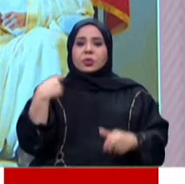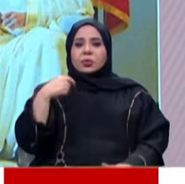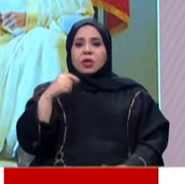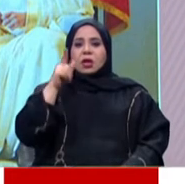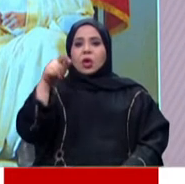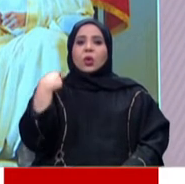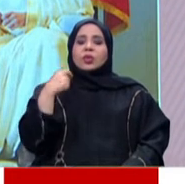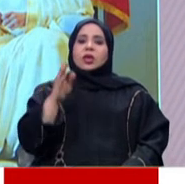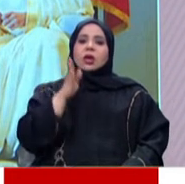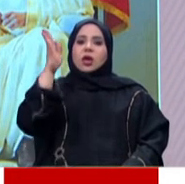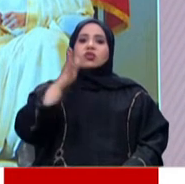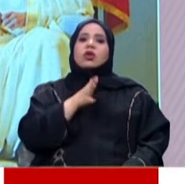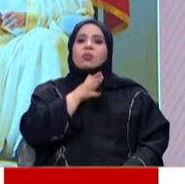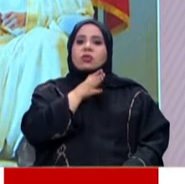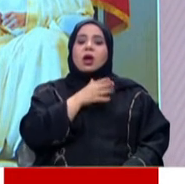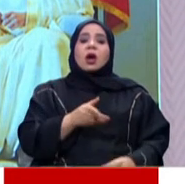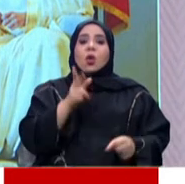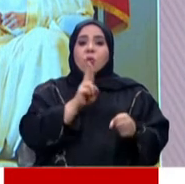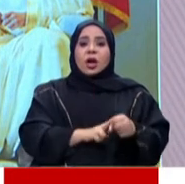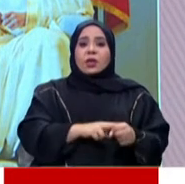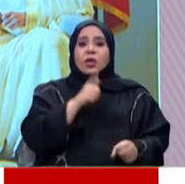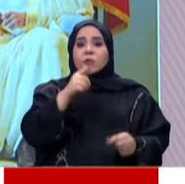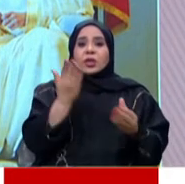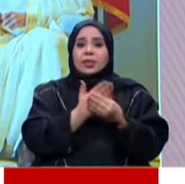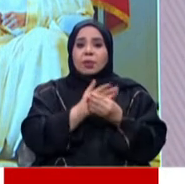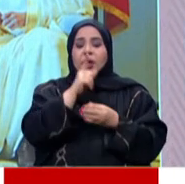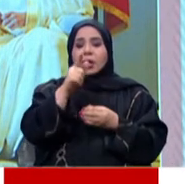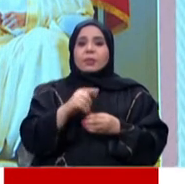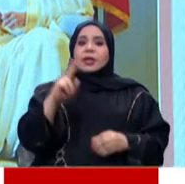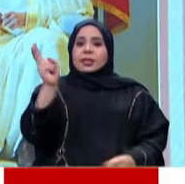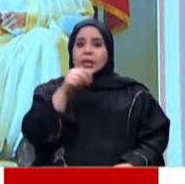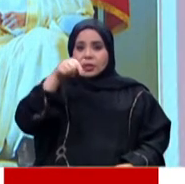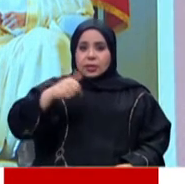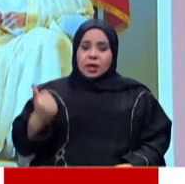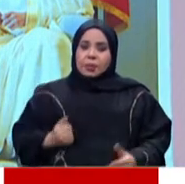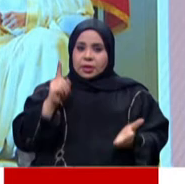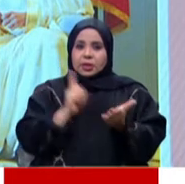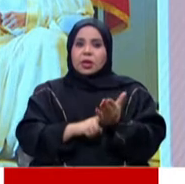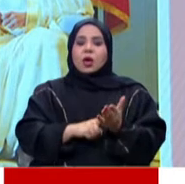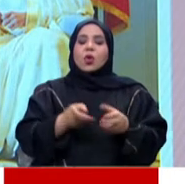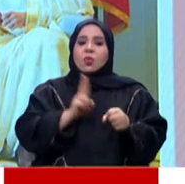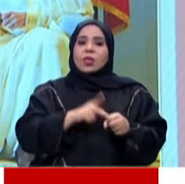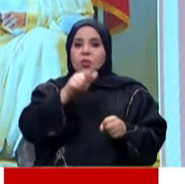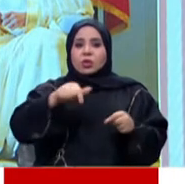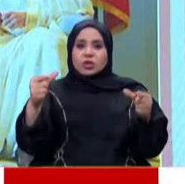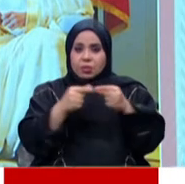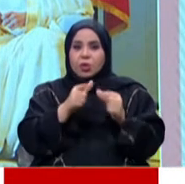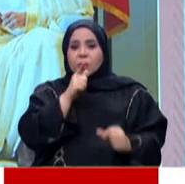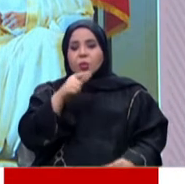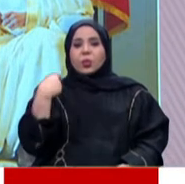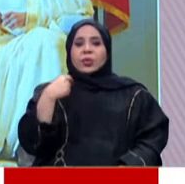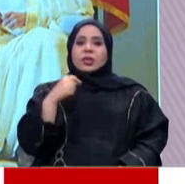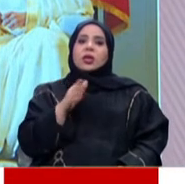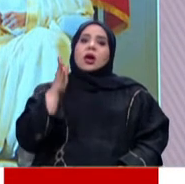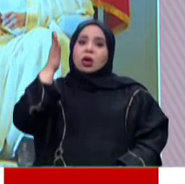بوزيرة خارجية البوسنة والهرسك، وذلك بمناسبة زيارتها الرسمية لمملكة البحرين. خلال الاجتماع أشاد